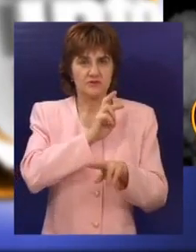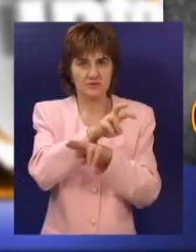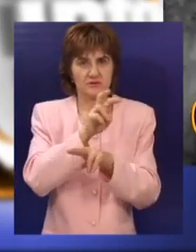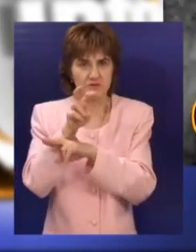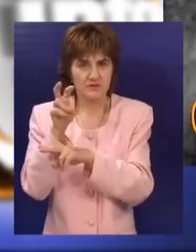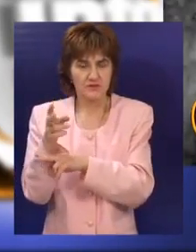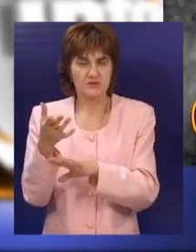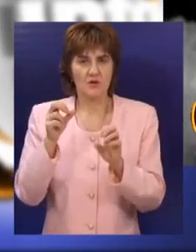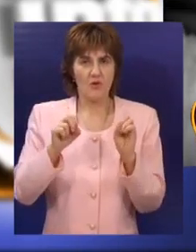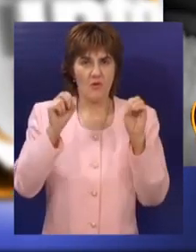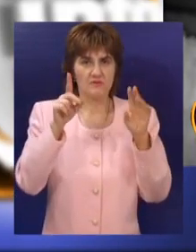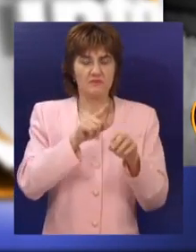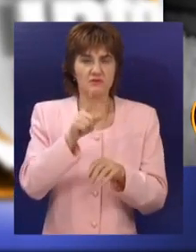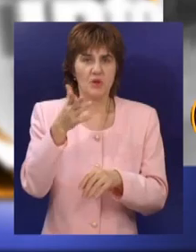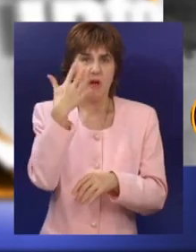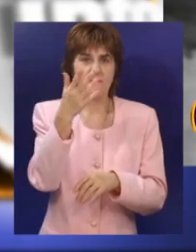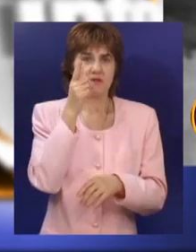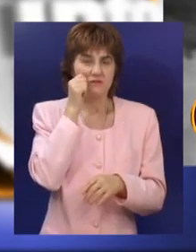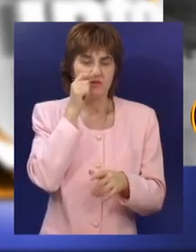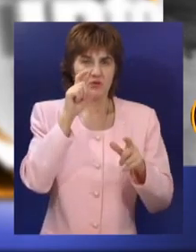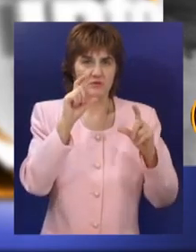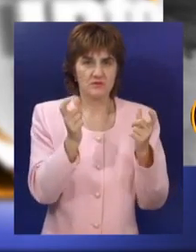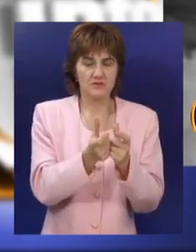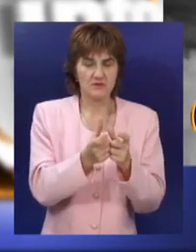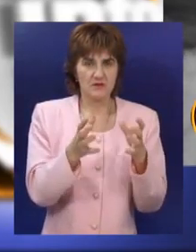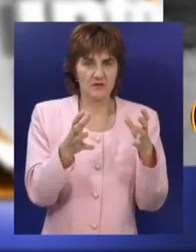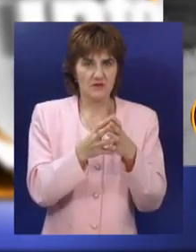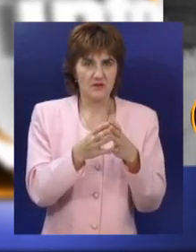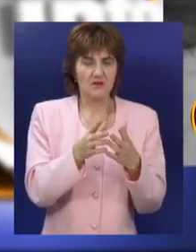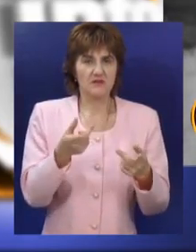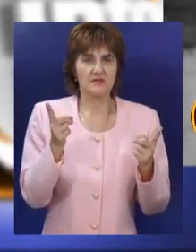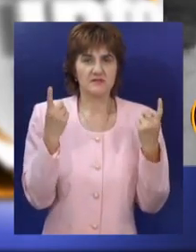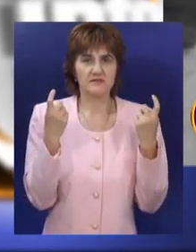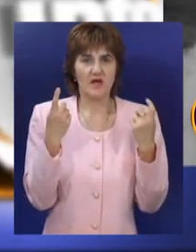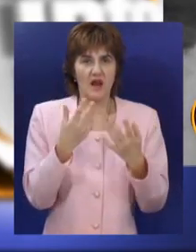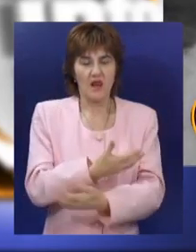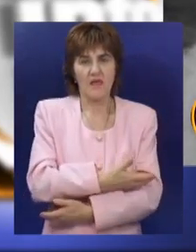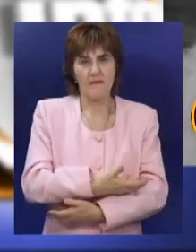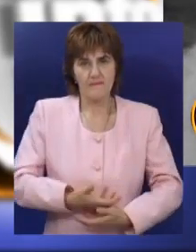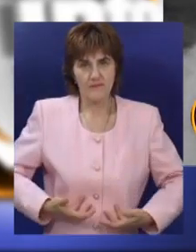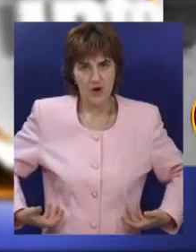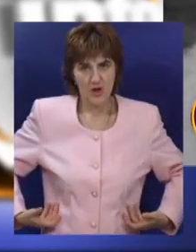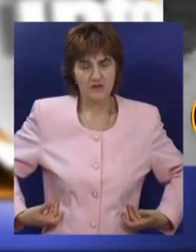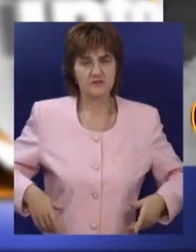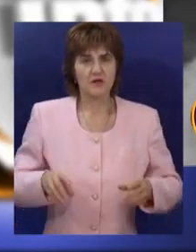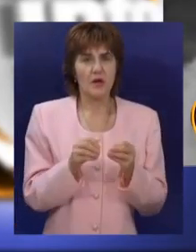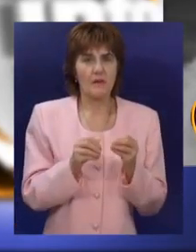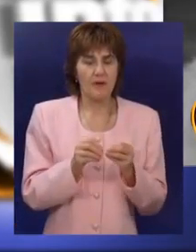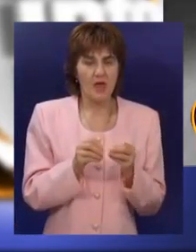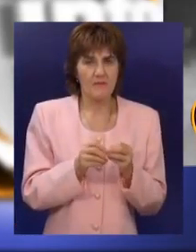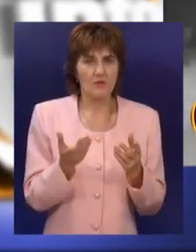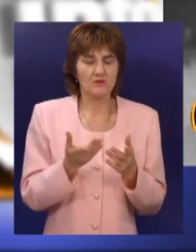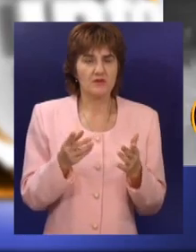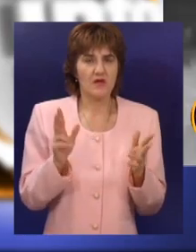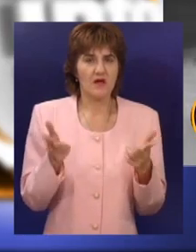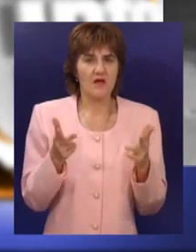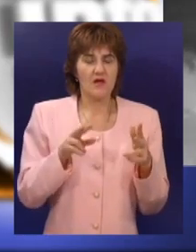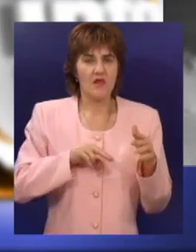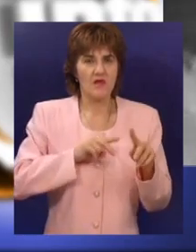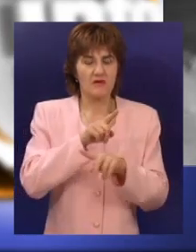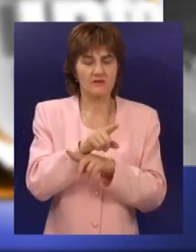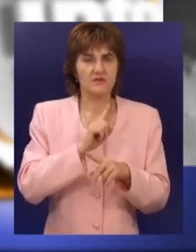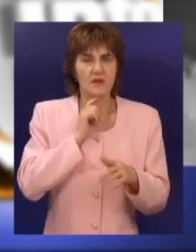grupama od 18 do 50 ljudi, najčešće koristeći takozvani zeleni pojas u širim reonima mesta Bajmok, Banatsko,